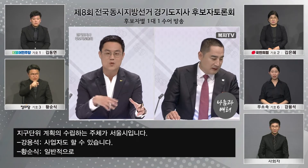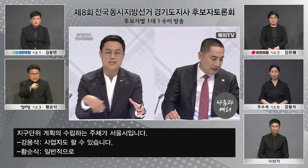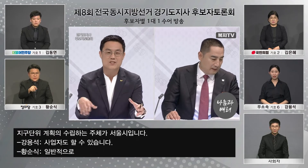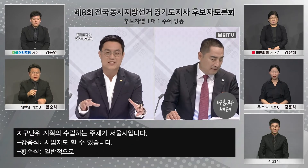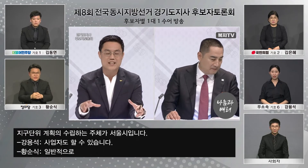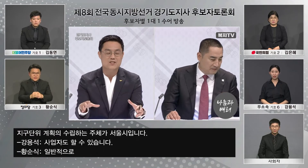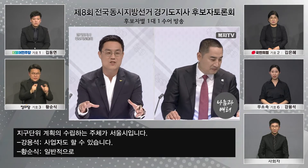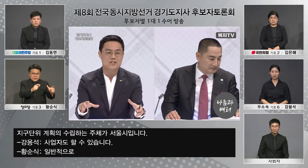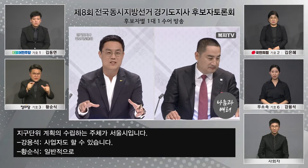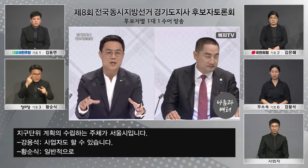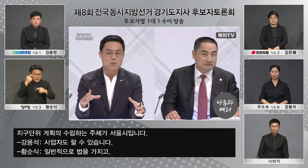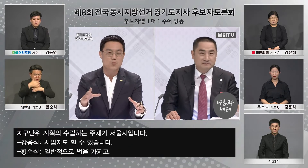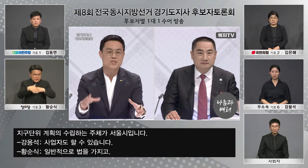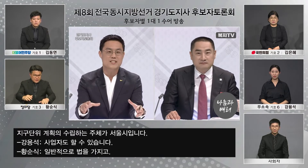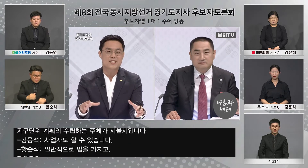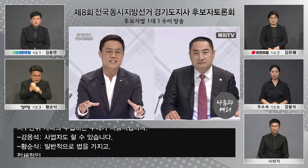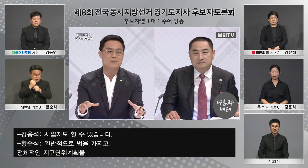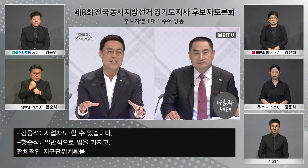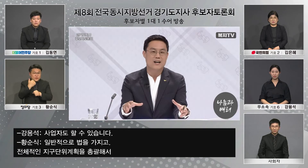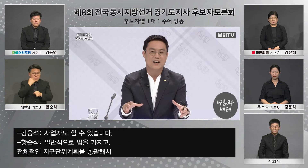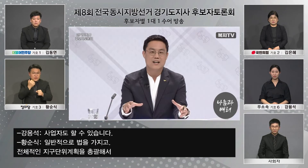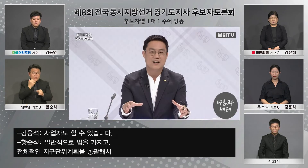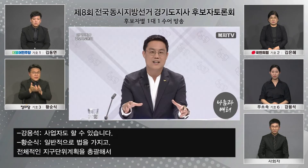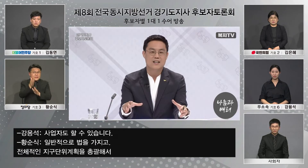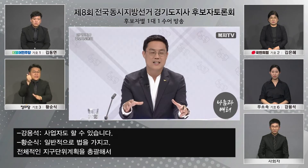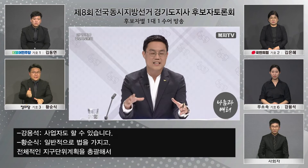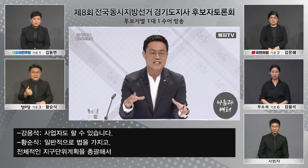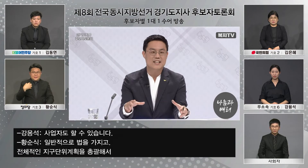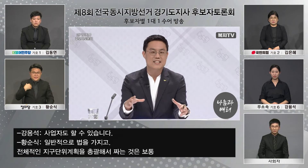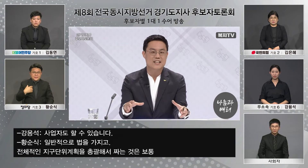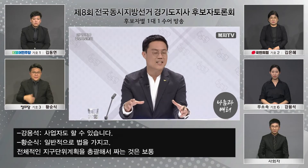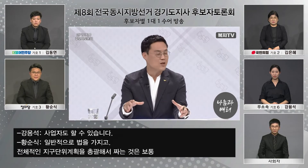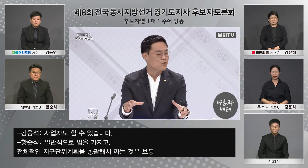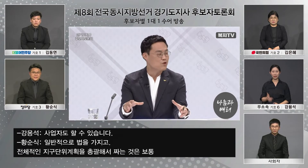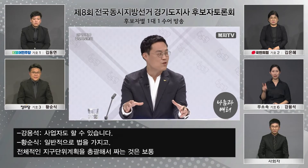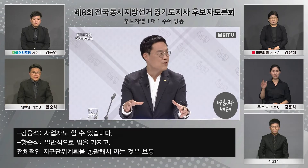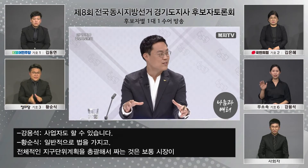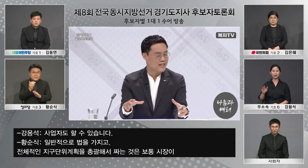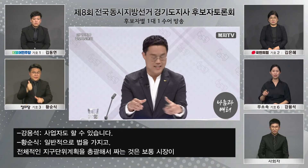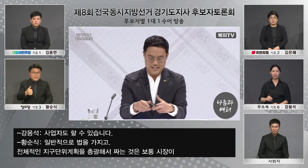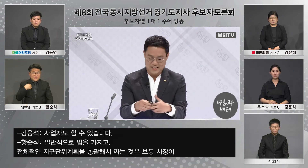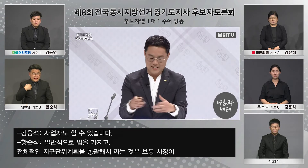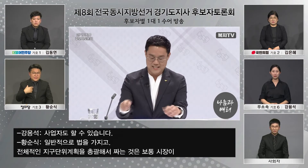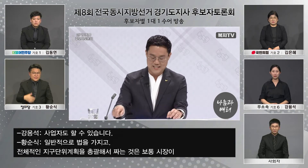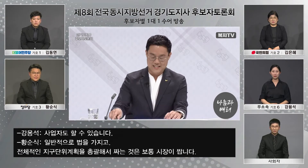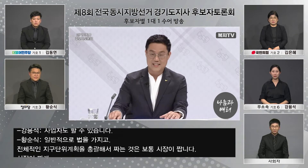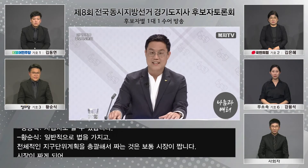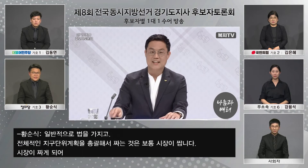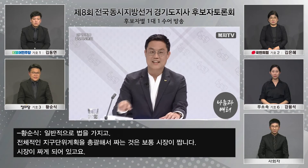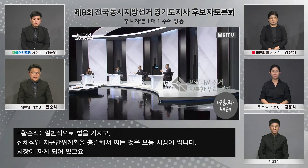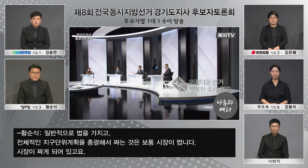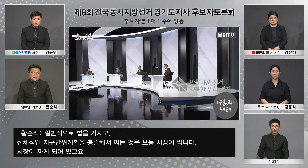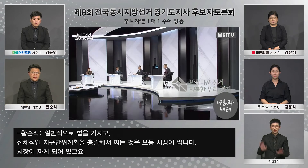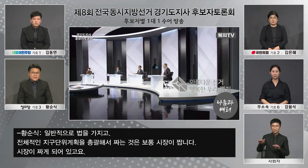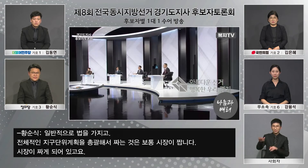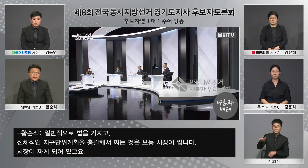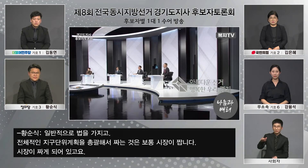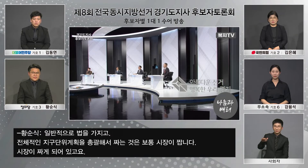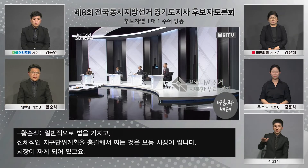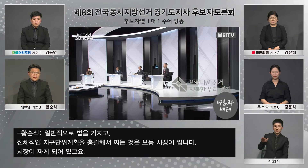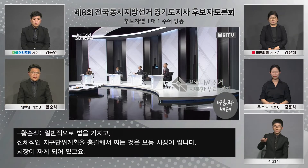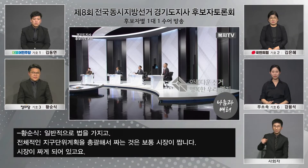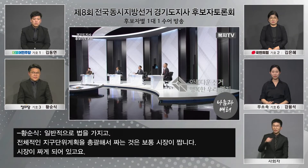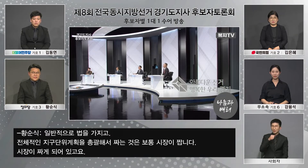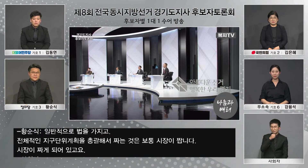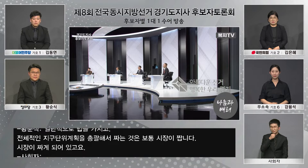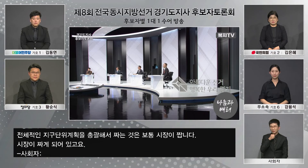계획을 통괄돼서 짜는 거는 보통 시장이 짭니다. 그러니까 시장이 짜게 되어 있고요. 예. 강 후보님, 예, 발언